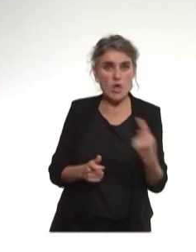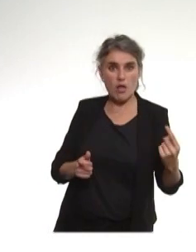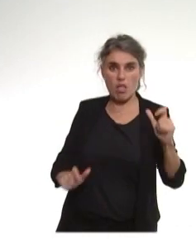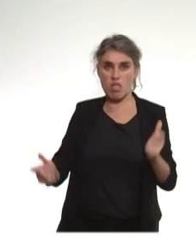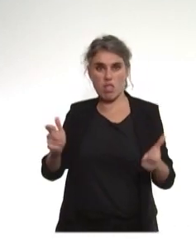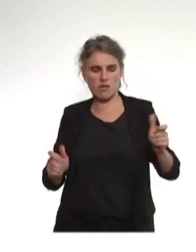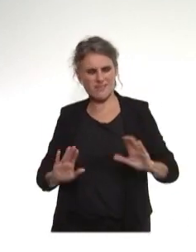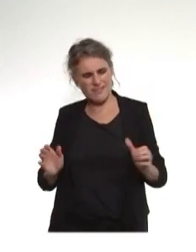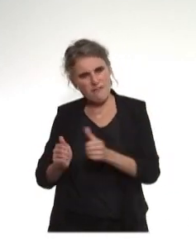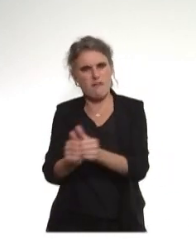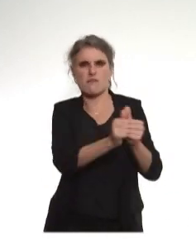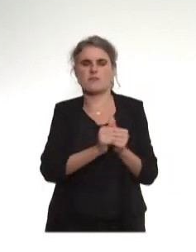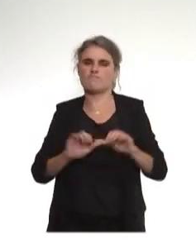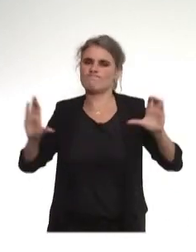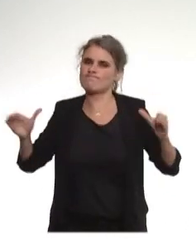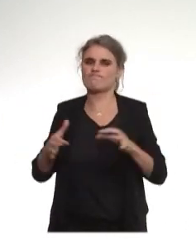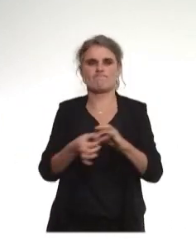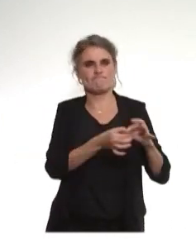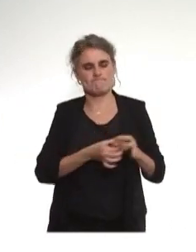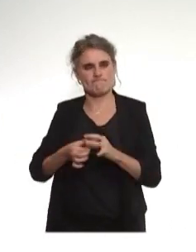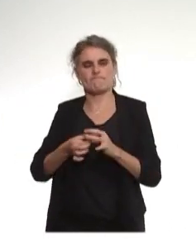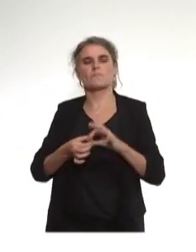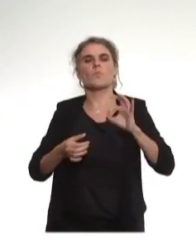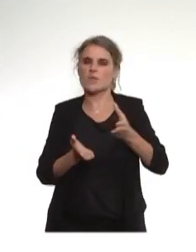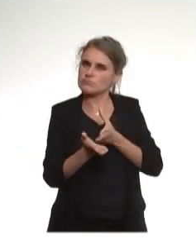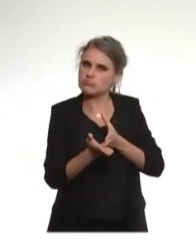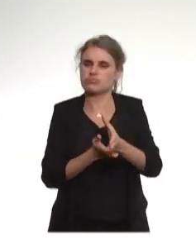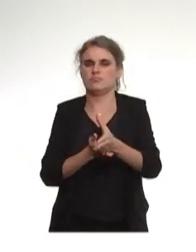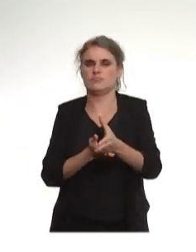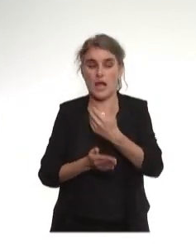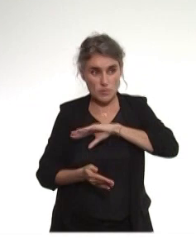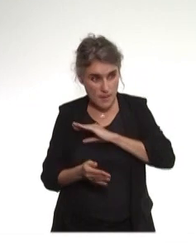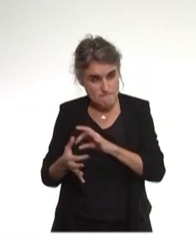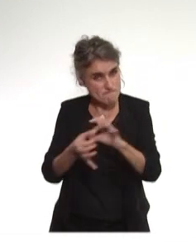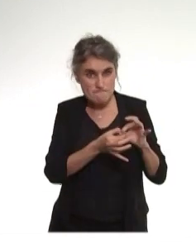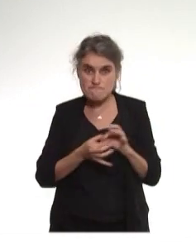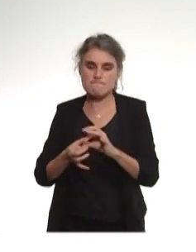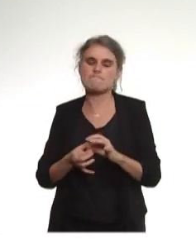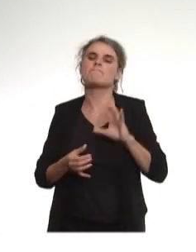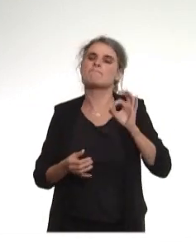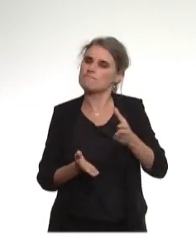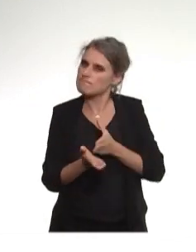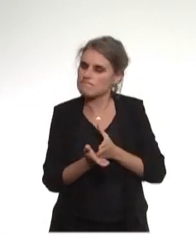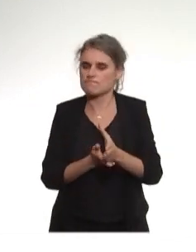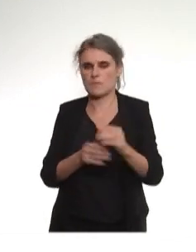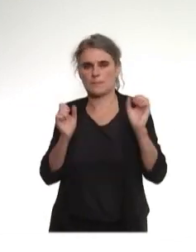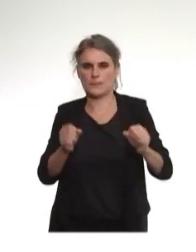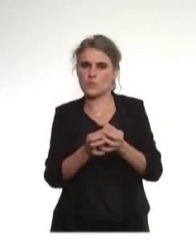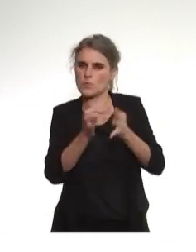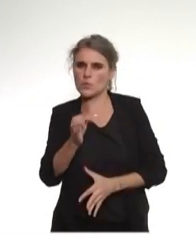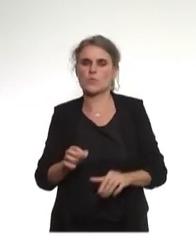s'en sortiront c'est la solidarité collective et la responsabilité collective qui nous permettront d'apporter des réponses